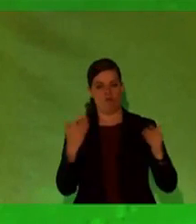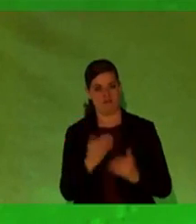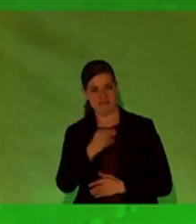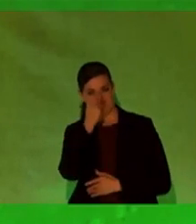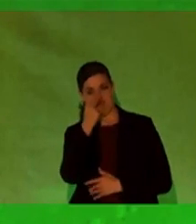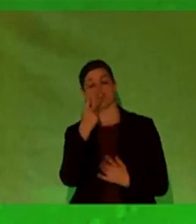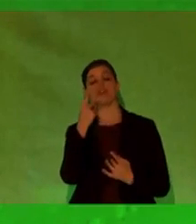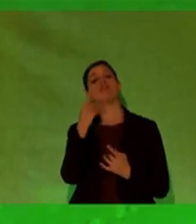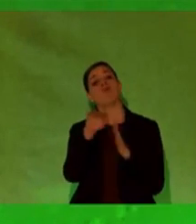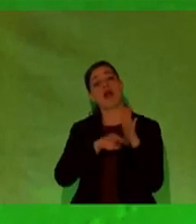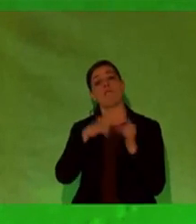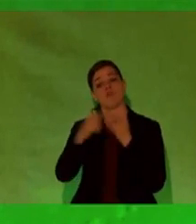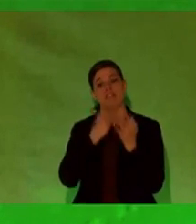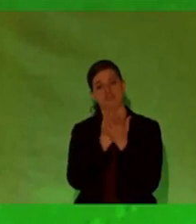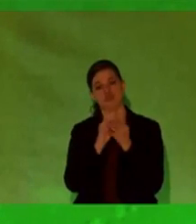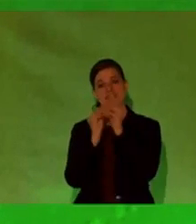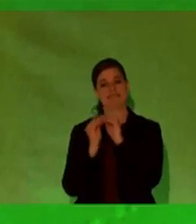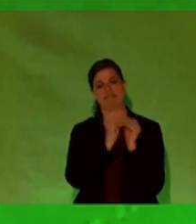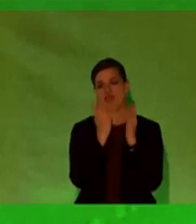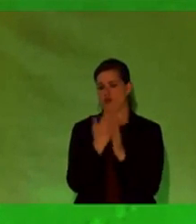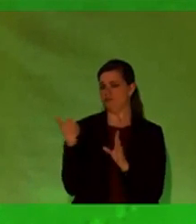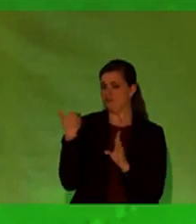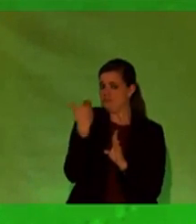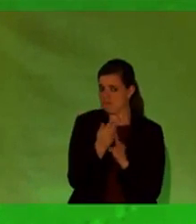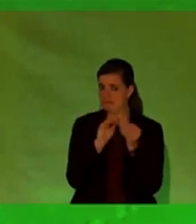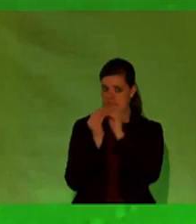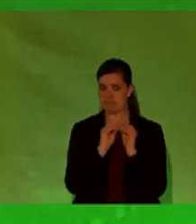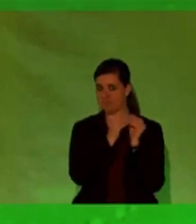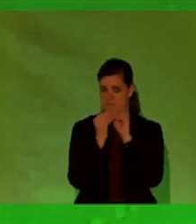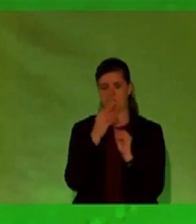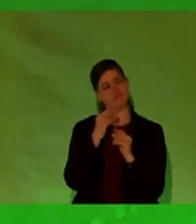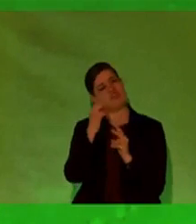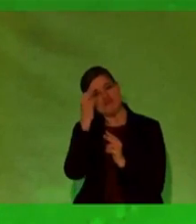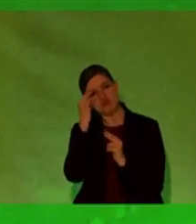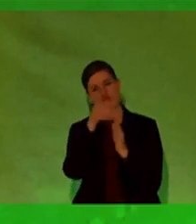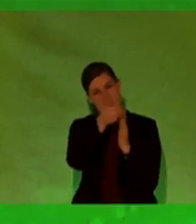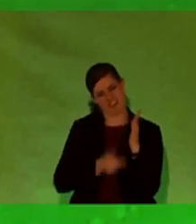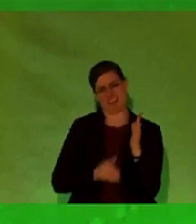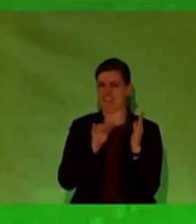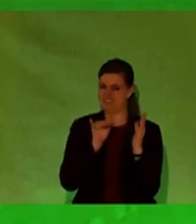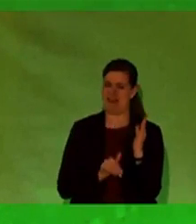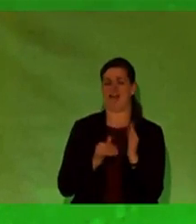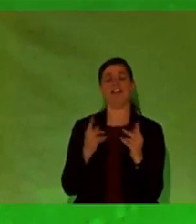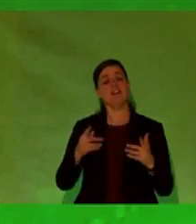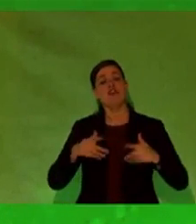überlegen und ringen da ja schon seit mehreren Jahren jetzt auch darum, dass wir was Vernünftiges vorlegen. Ich freue mich drauf, dass ihr euch